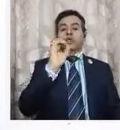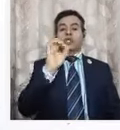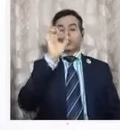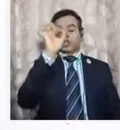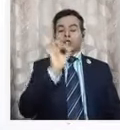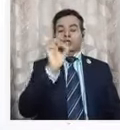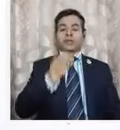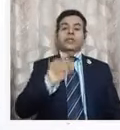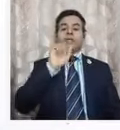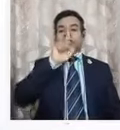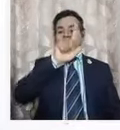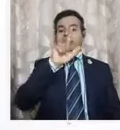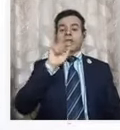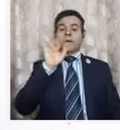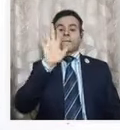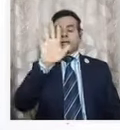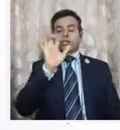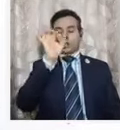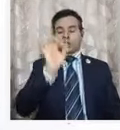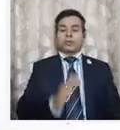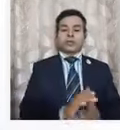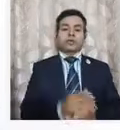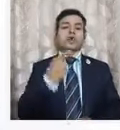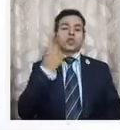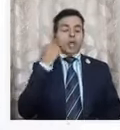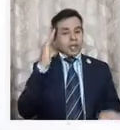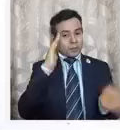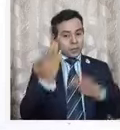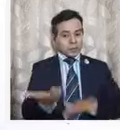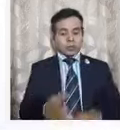57,780 জন। শনাক্ত বিবেচনায় সুস্থতার হার